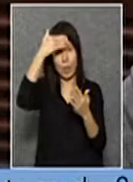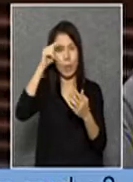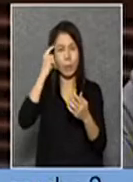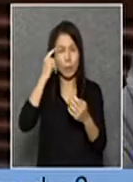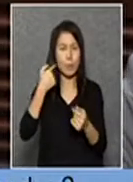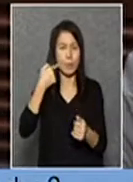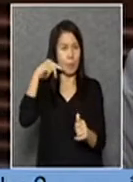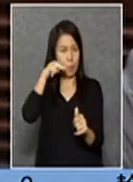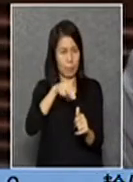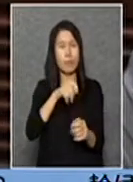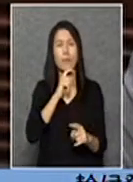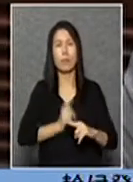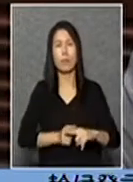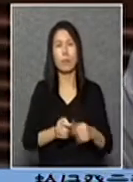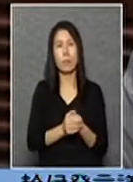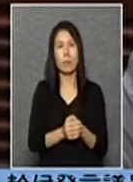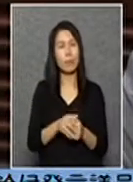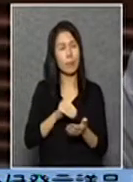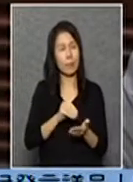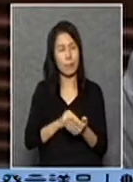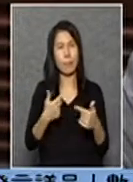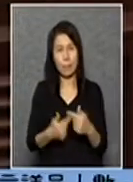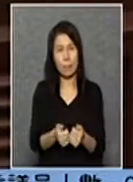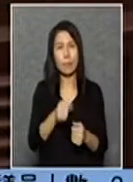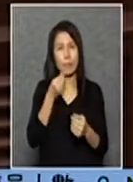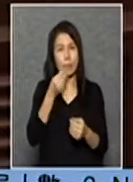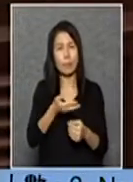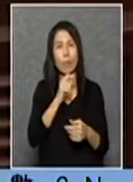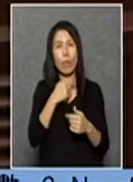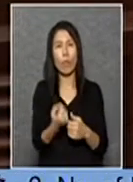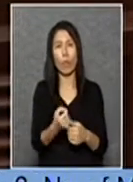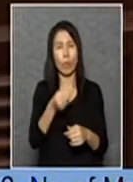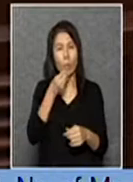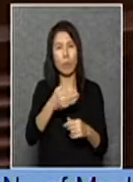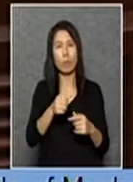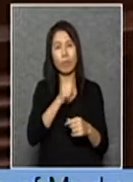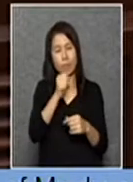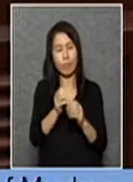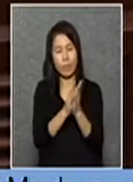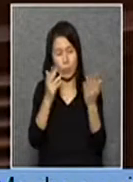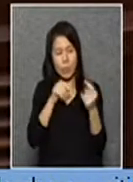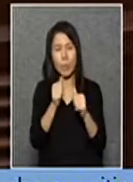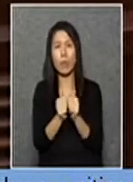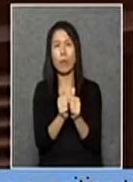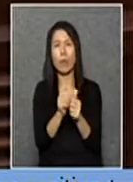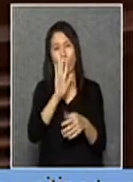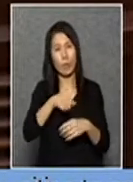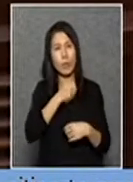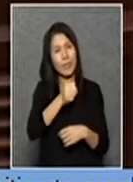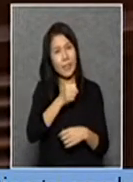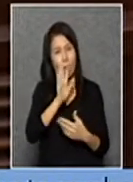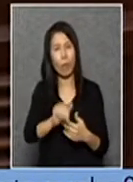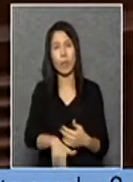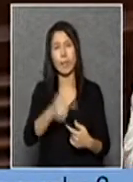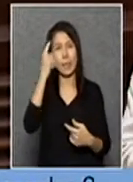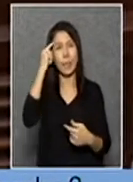察，我哋一定會咧係適時咁樣係提供方便，讓傳媒嘅朋友可以更好咁樣採訪同埋係獲悉政府